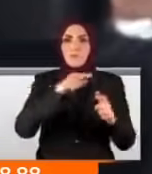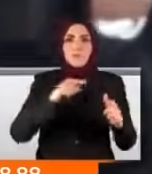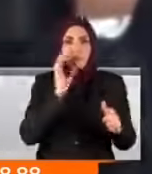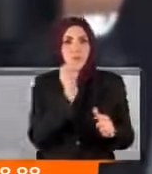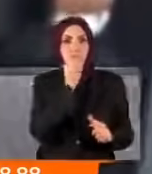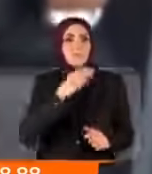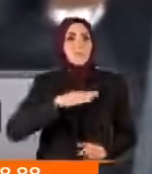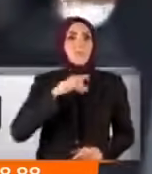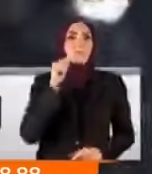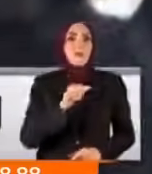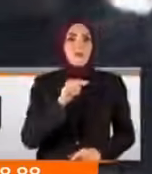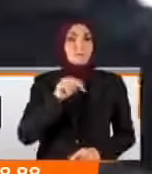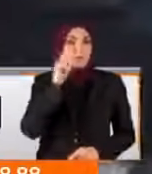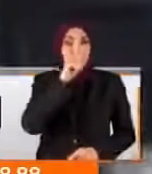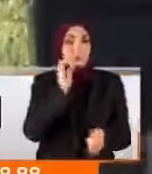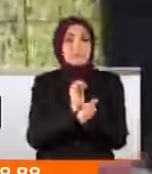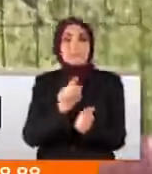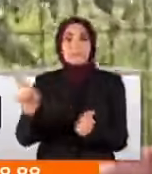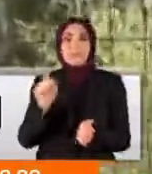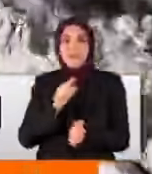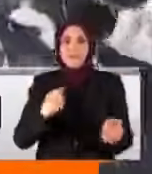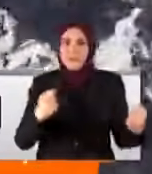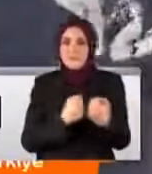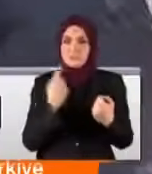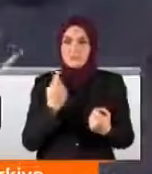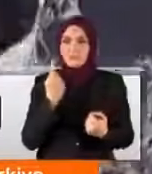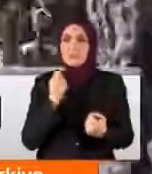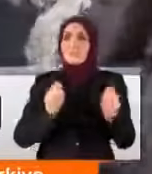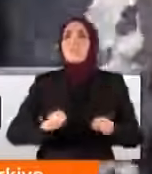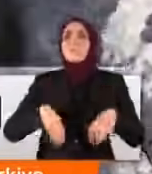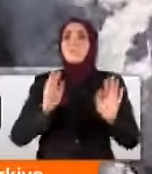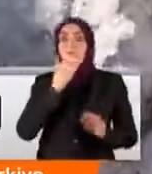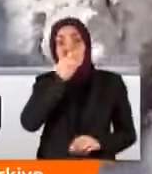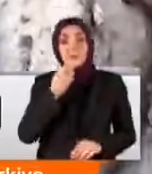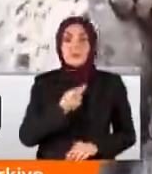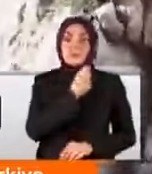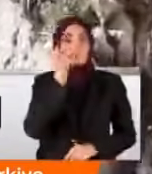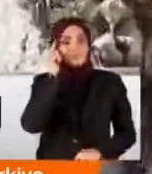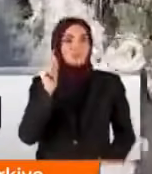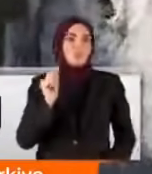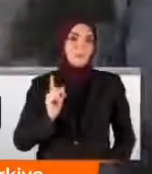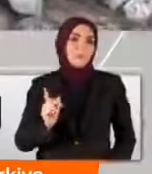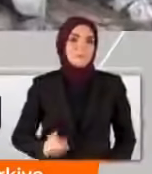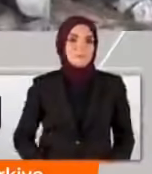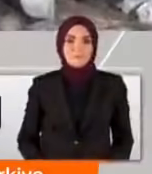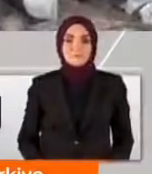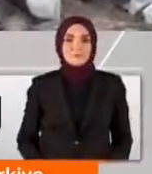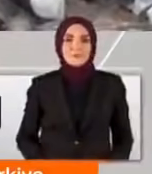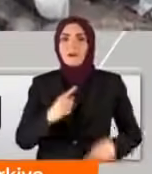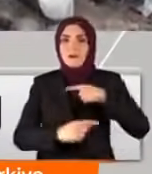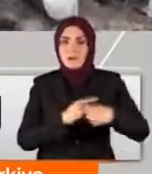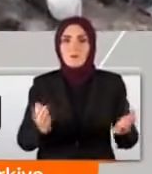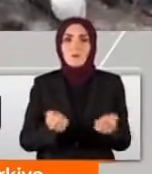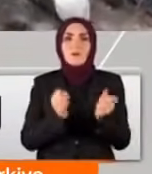geçirmiş olabileceğine değil de kaçırılabileceğine inanıyordu. Koltan taban gözüküyor. Hiçbir şey yok. Arama